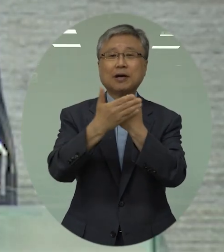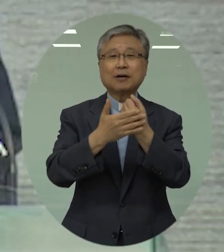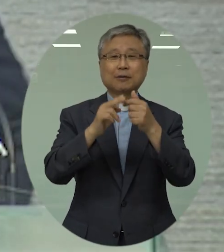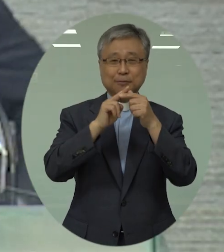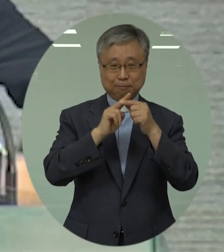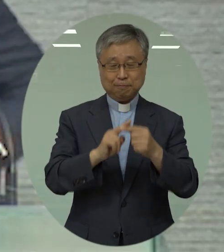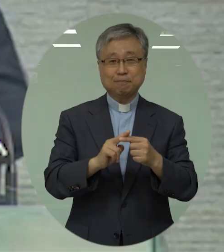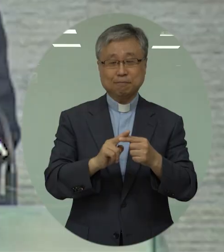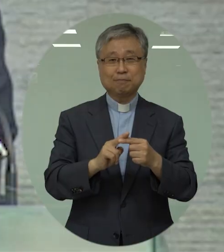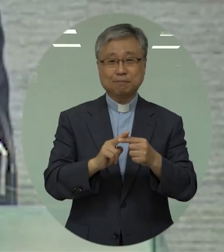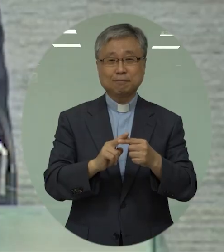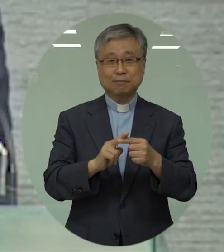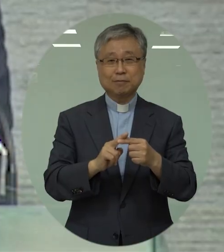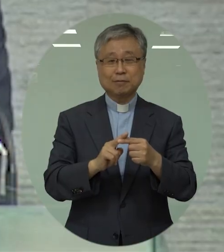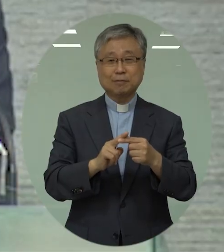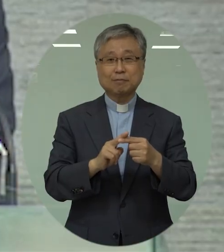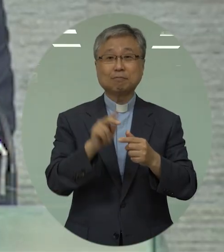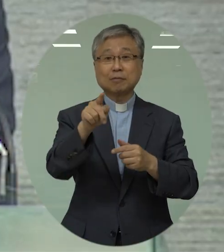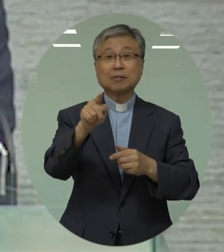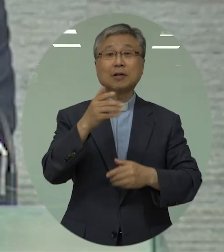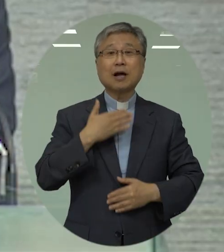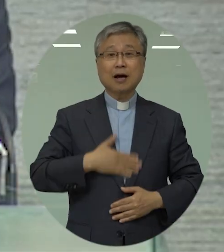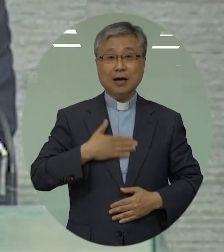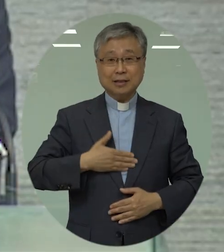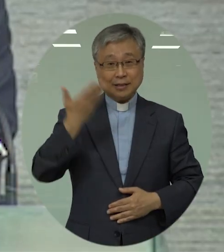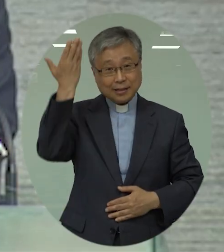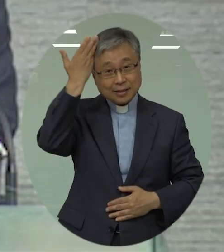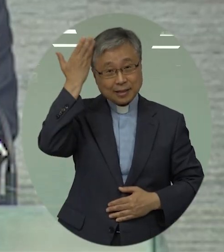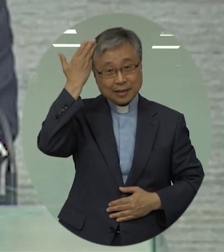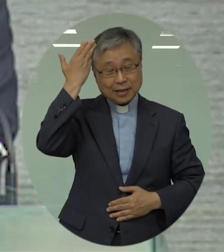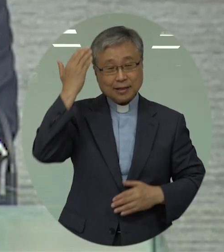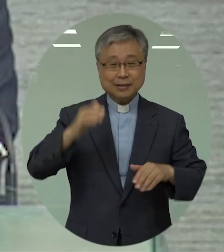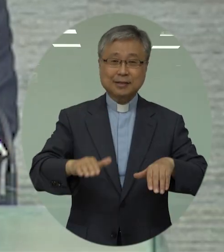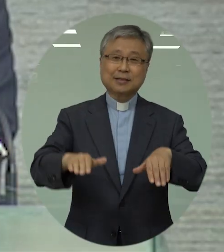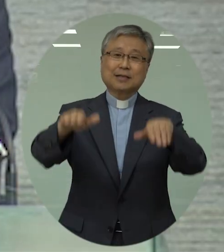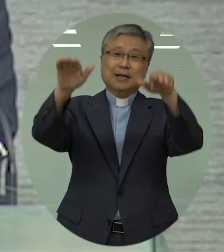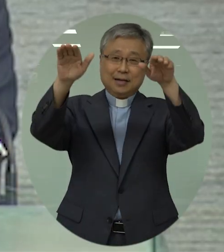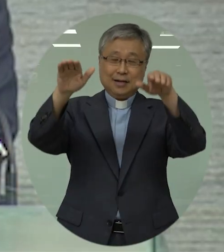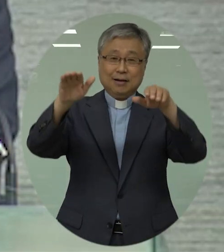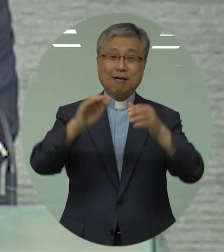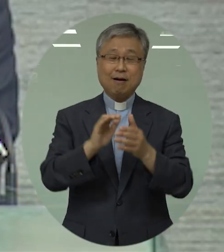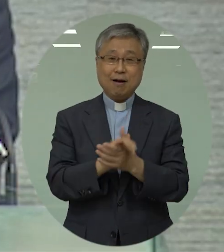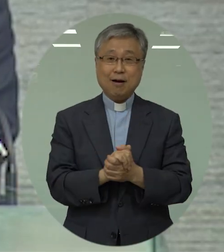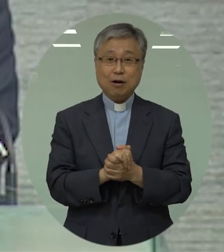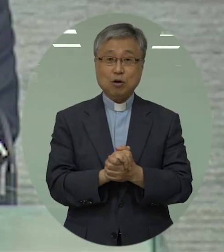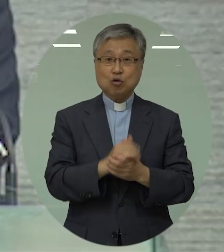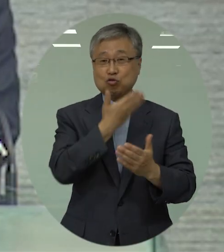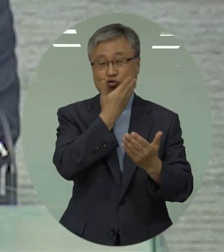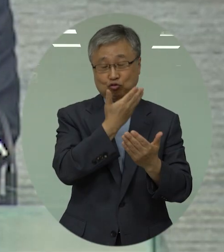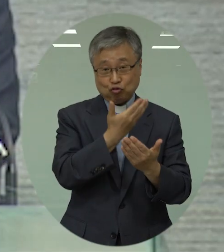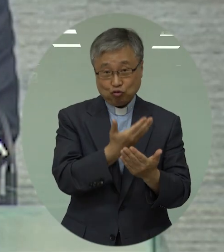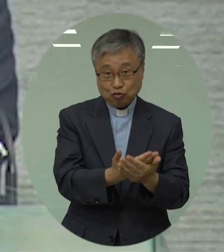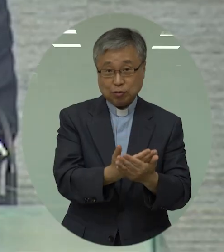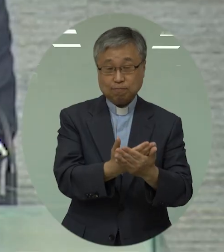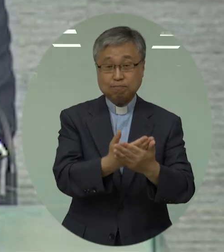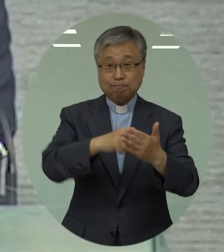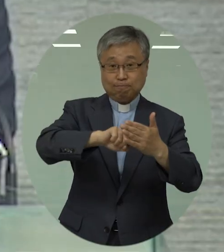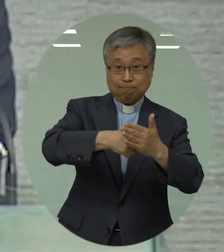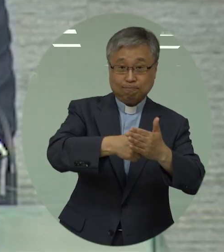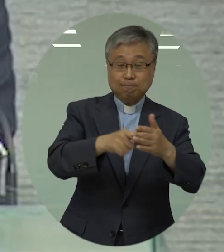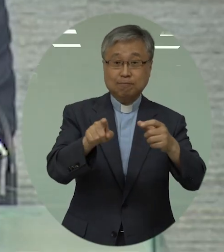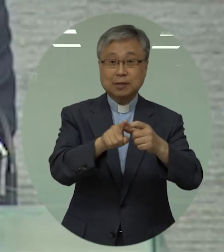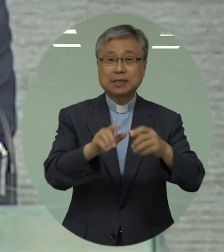은혜와 그를 아는 지식에서 자라가라. 그래서 중요한 키워드는 자라가라라는 단어죠.